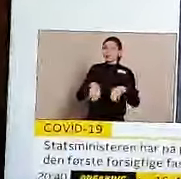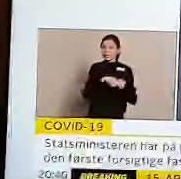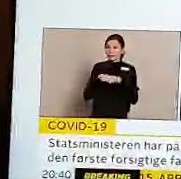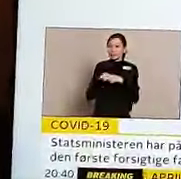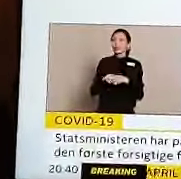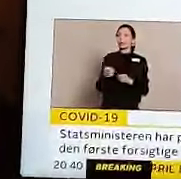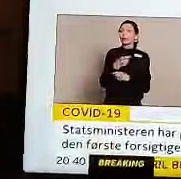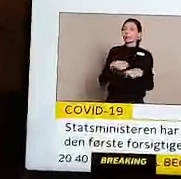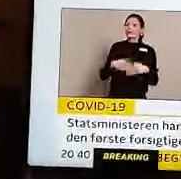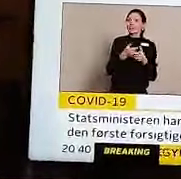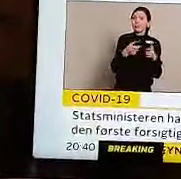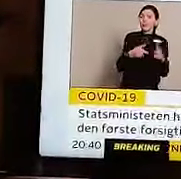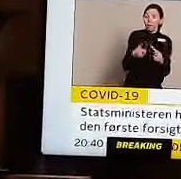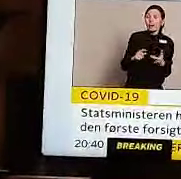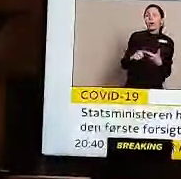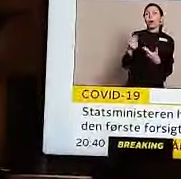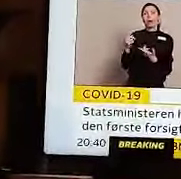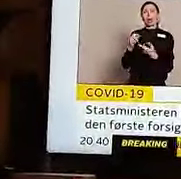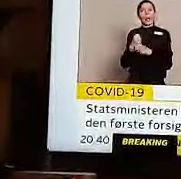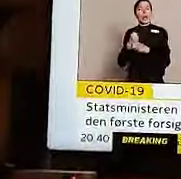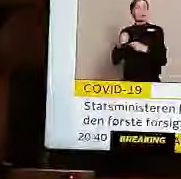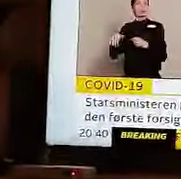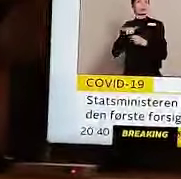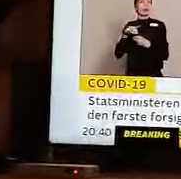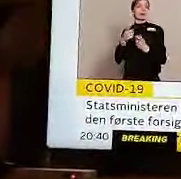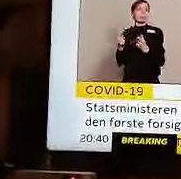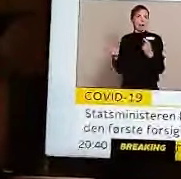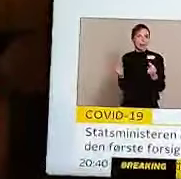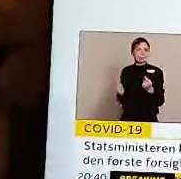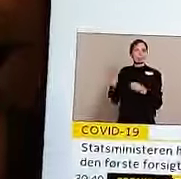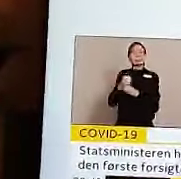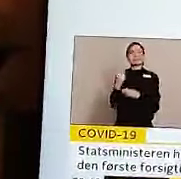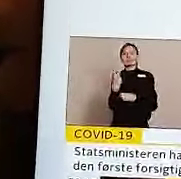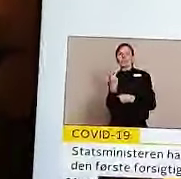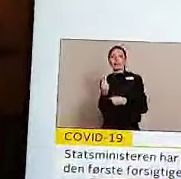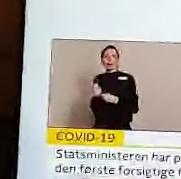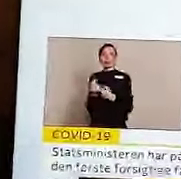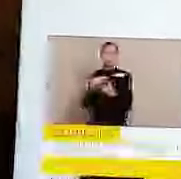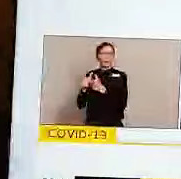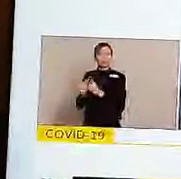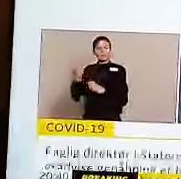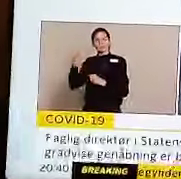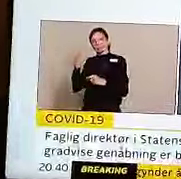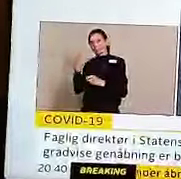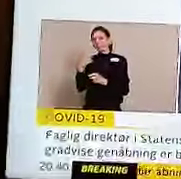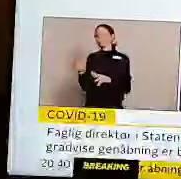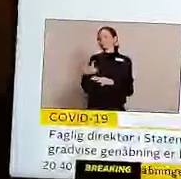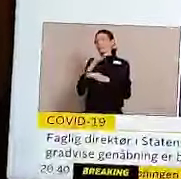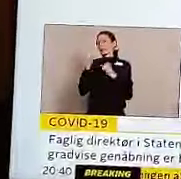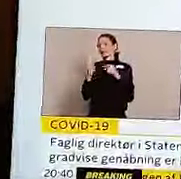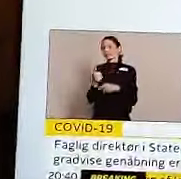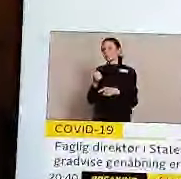وتكلمت عن المواصلات والحافلات, يعني عدم التجمعات